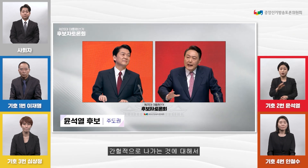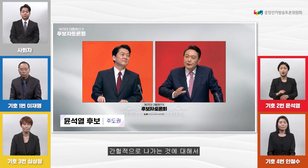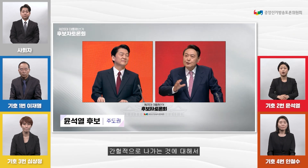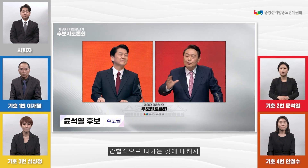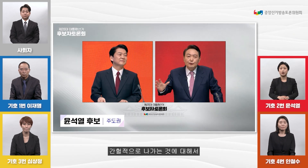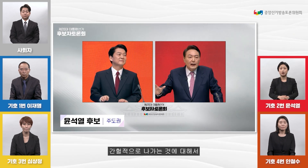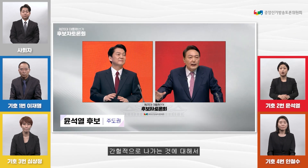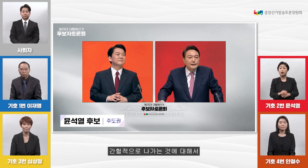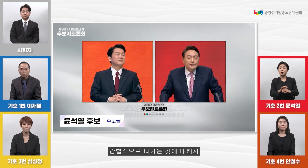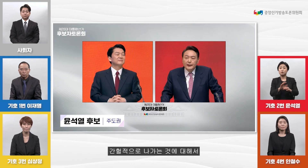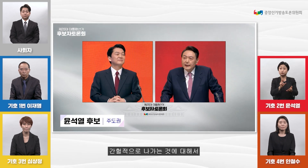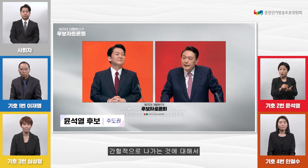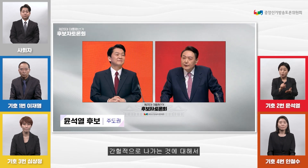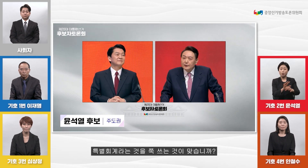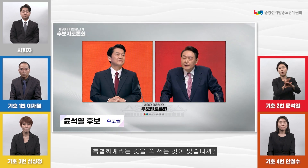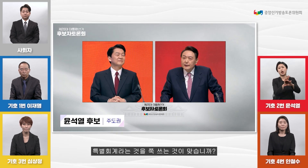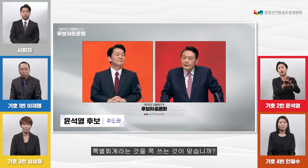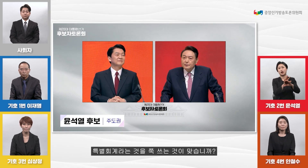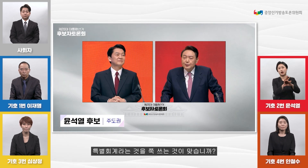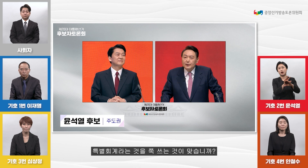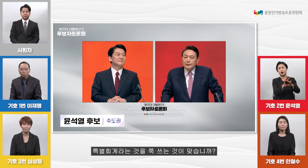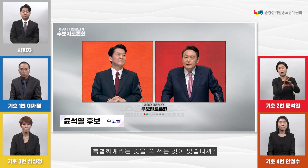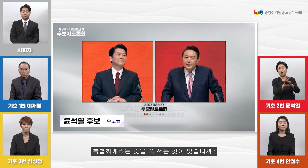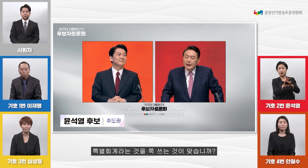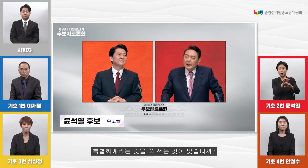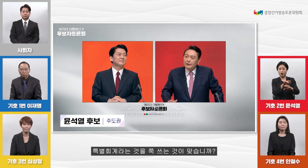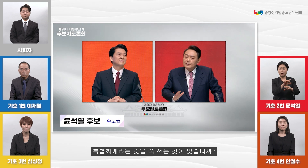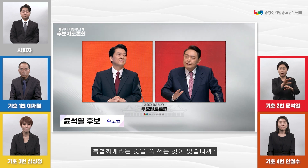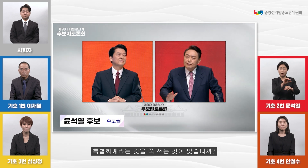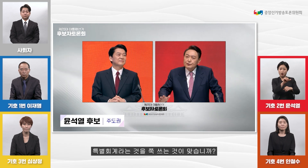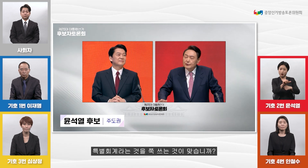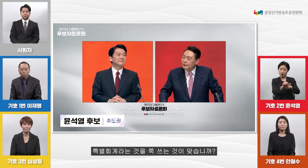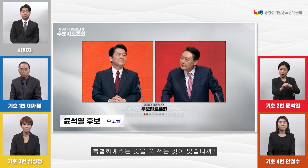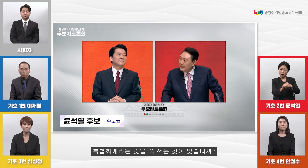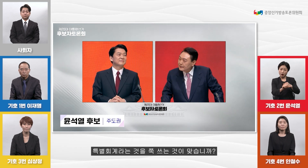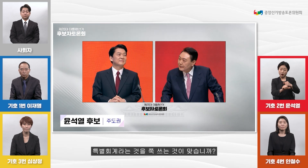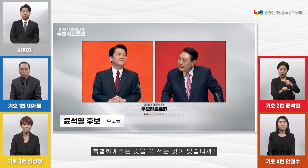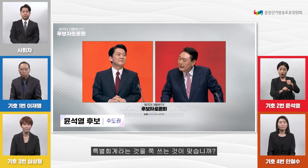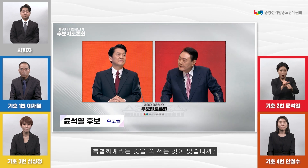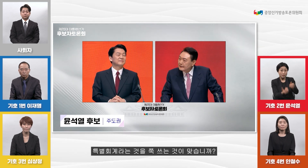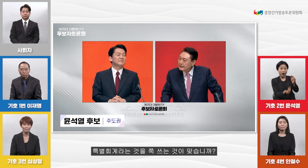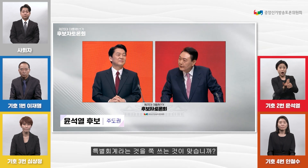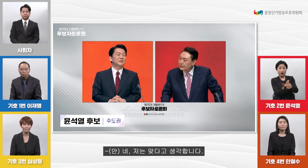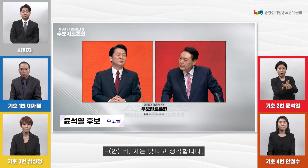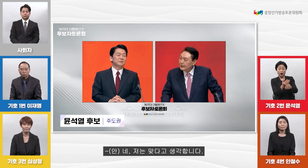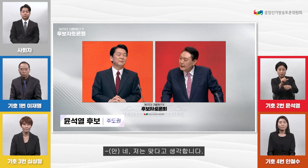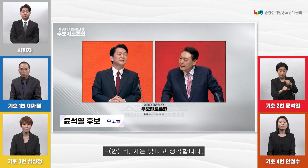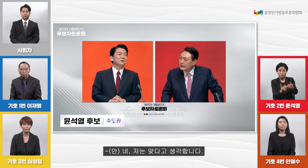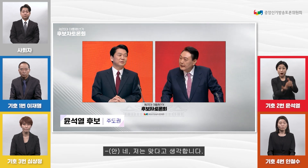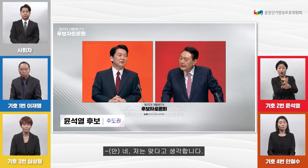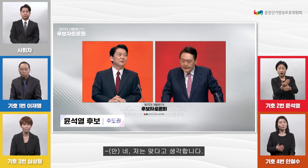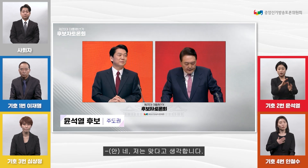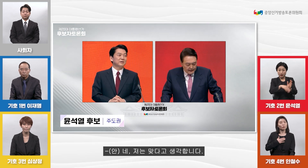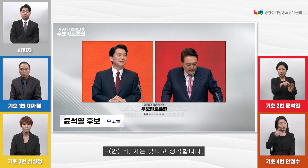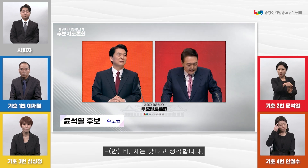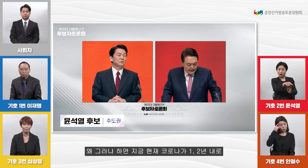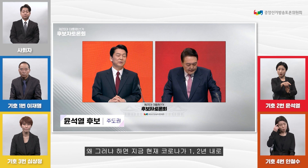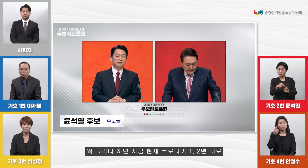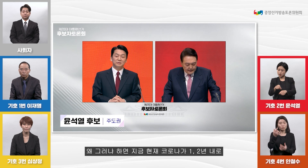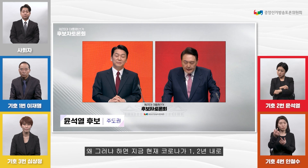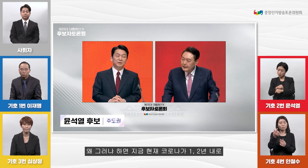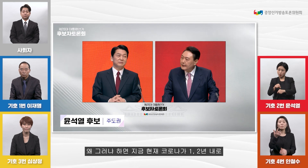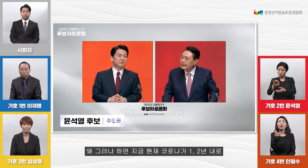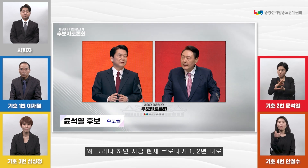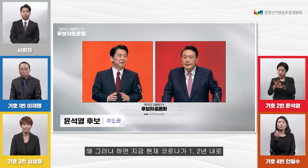오고 간헐적으로 나가는 거에 대해서 특별 그 회계라는 것을 쭉 쓰는 것이 맞습니까? 네, 저는 맞다고 생각합니다.